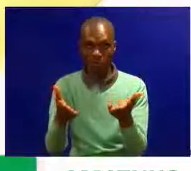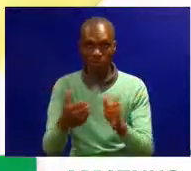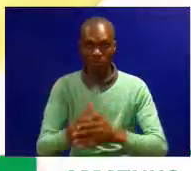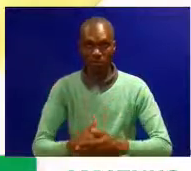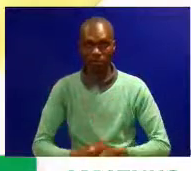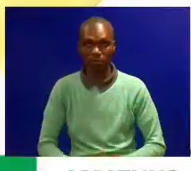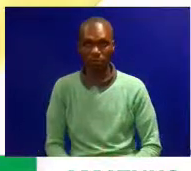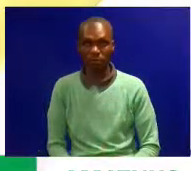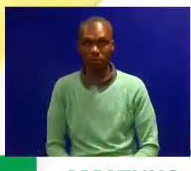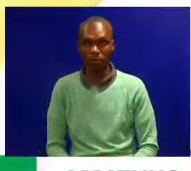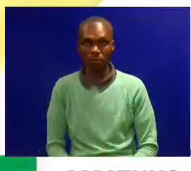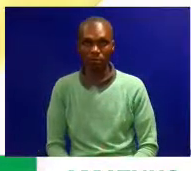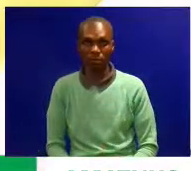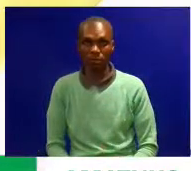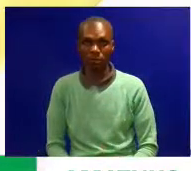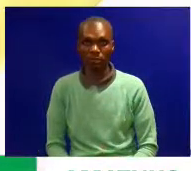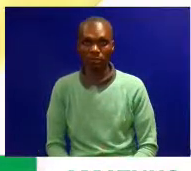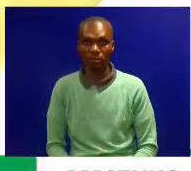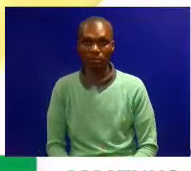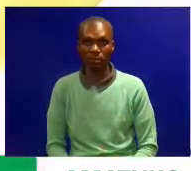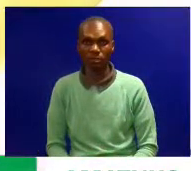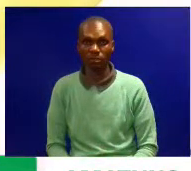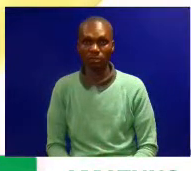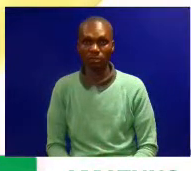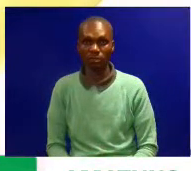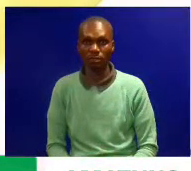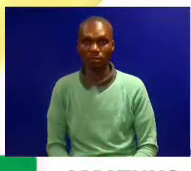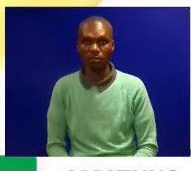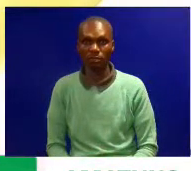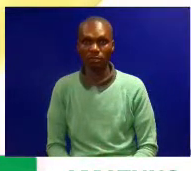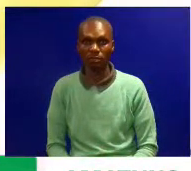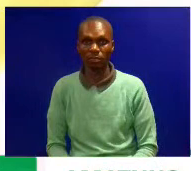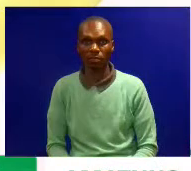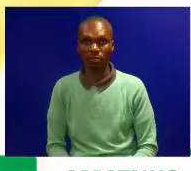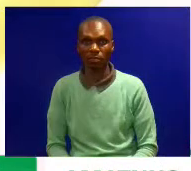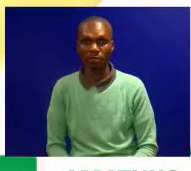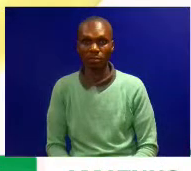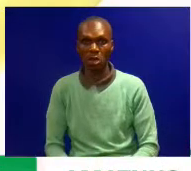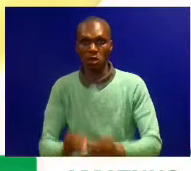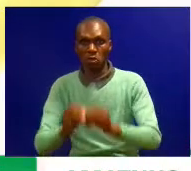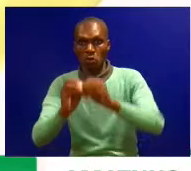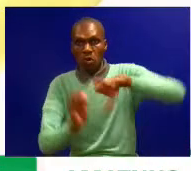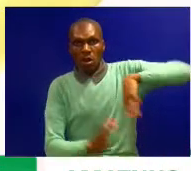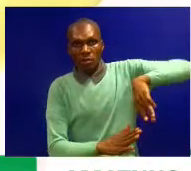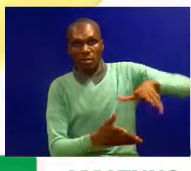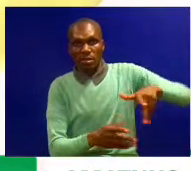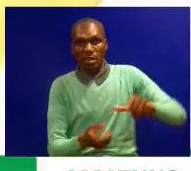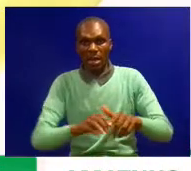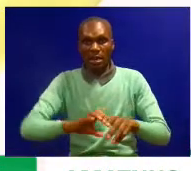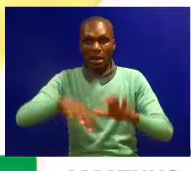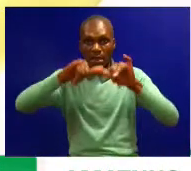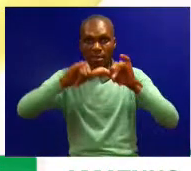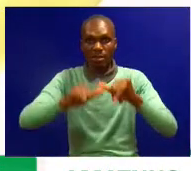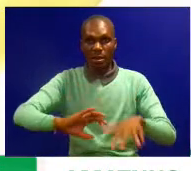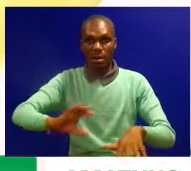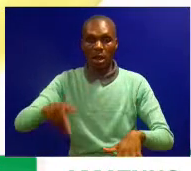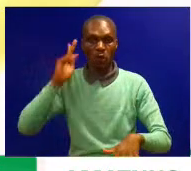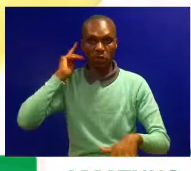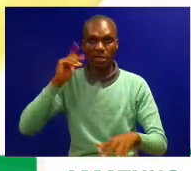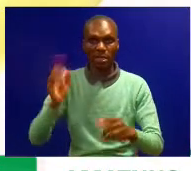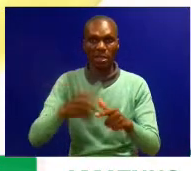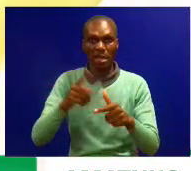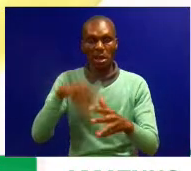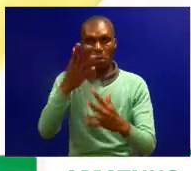Sara Nyarangi on Tita Sorobotura Sinchira. Yobo ikirano ugo tika rapo yome ye kaunti ya Kisigati